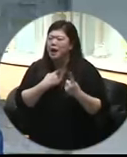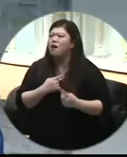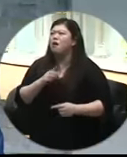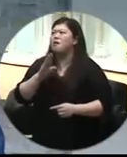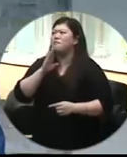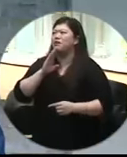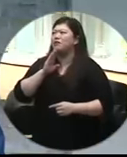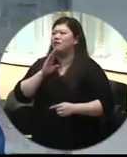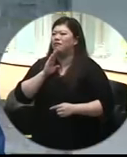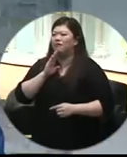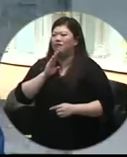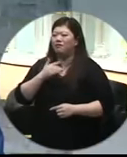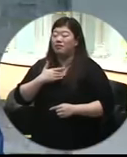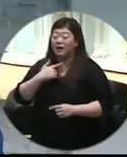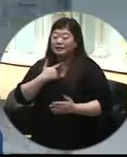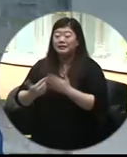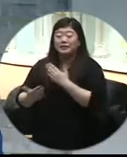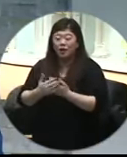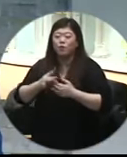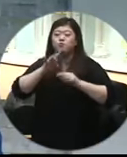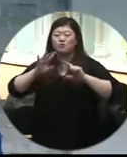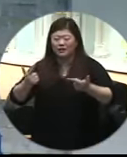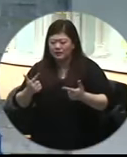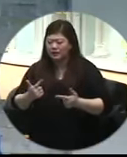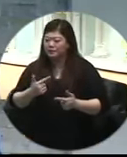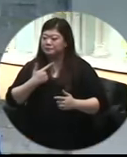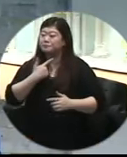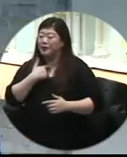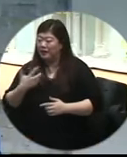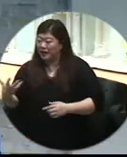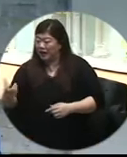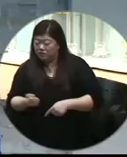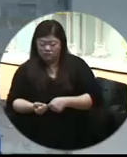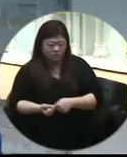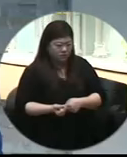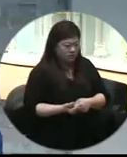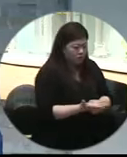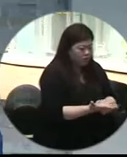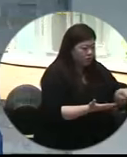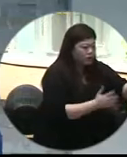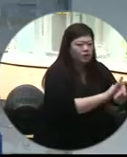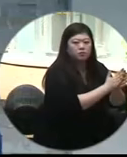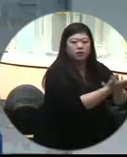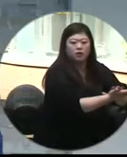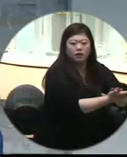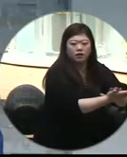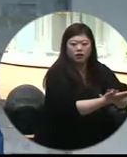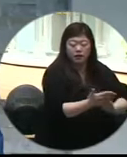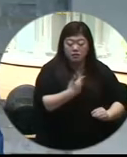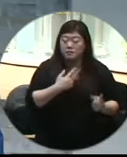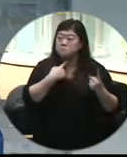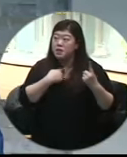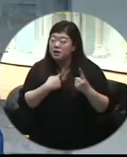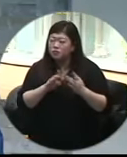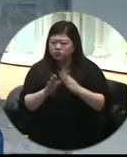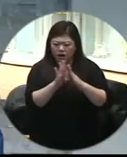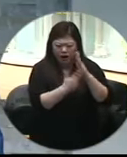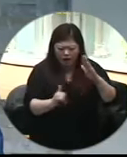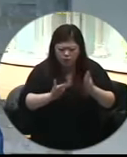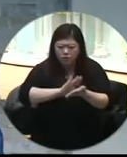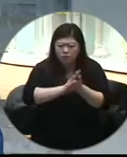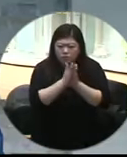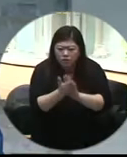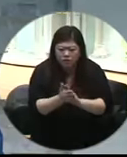내 체험을 말할 것도 없고 현장 변화의 체험. 내 때문에 내 가정이 변하고 내 가정 현장이,